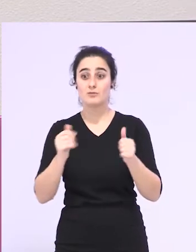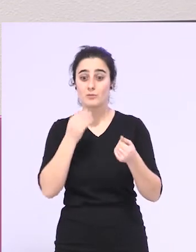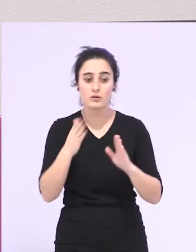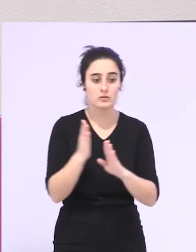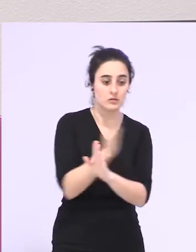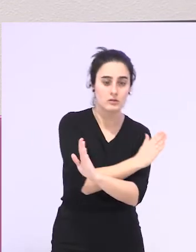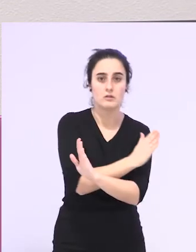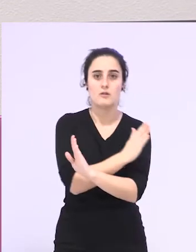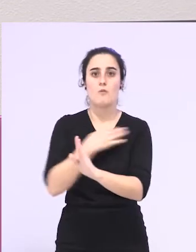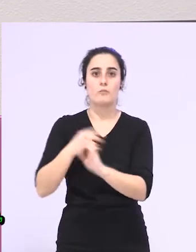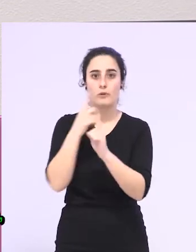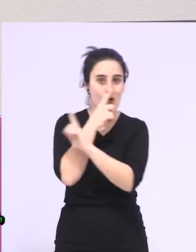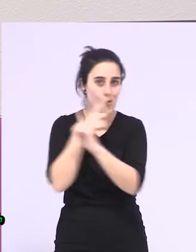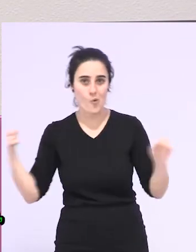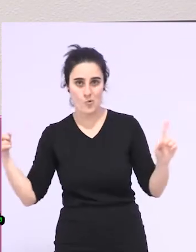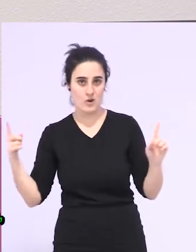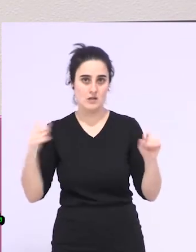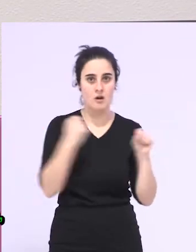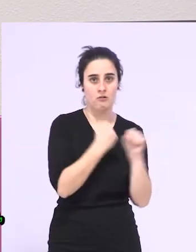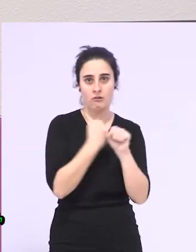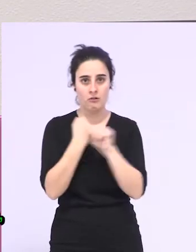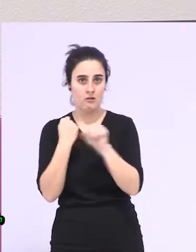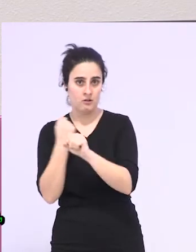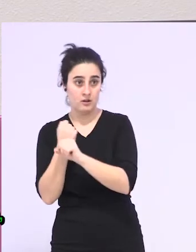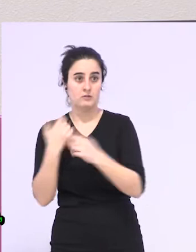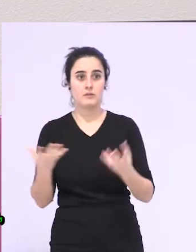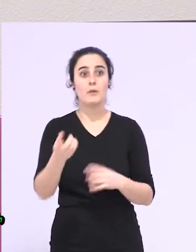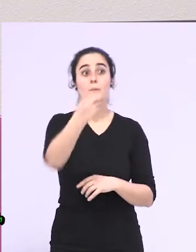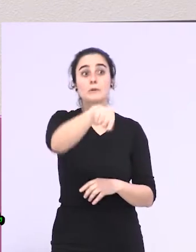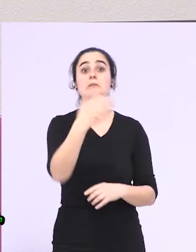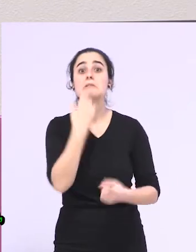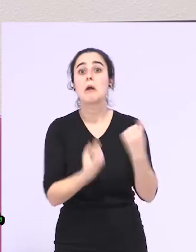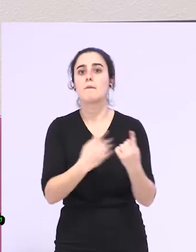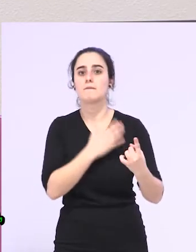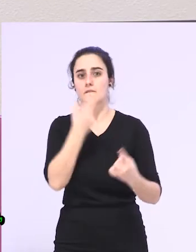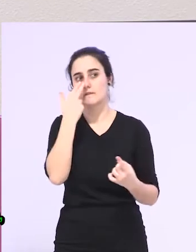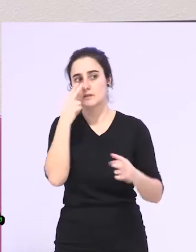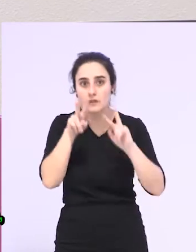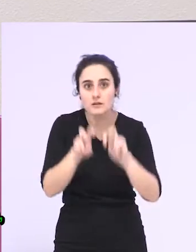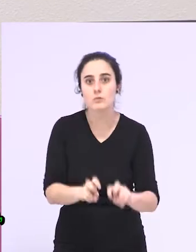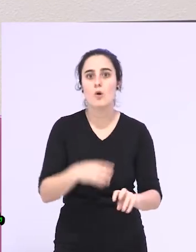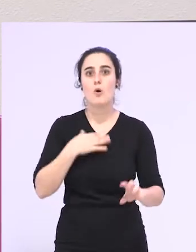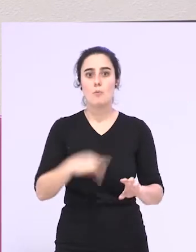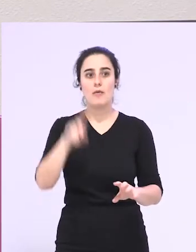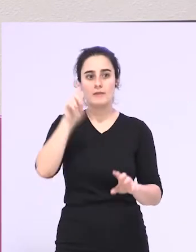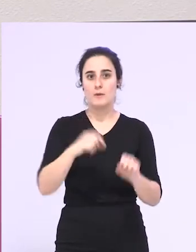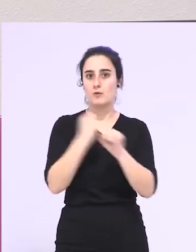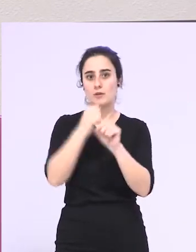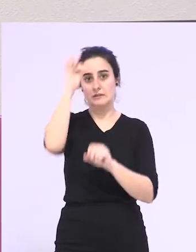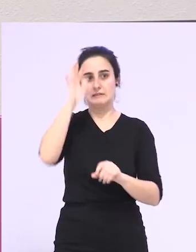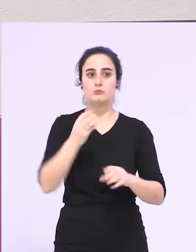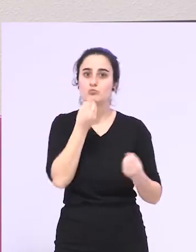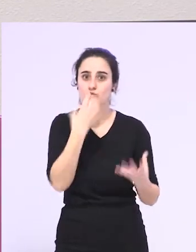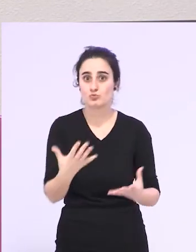urte osoko lana izango genuke, beraz, zuen artean ikerlaririk baldin badago, nik ustet horre tesi oso ban badagola.